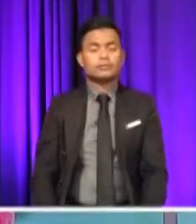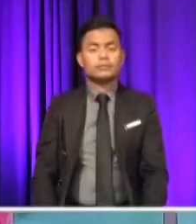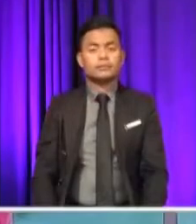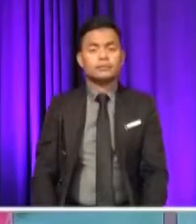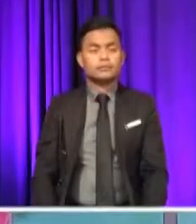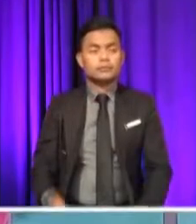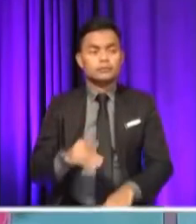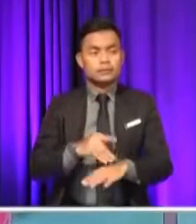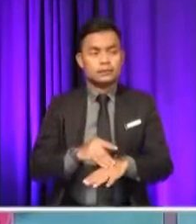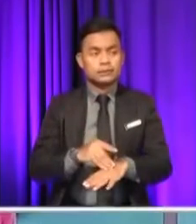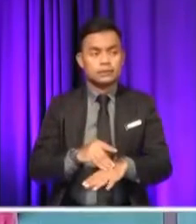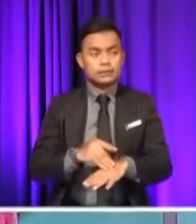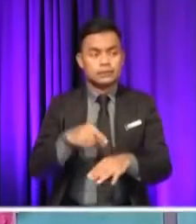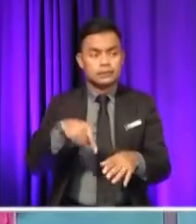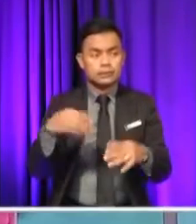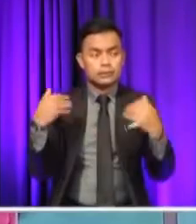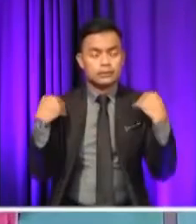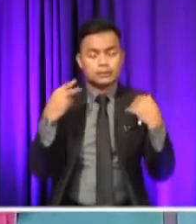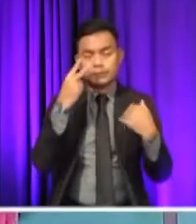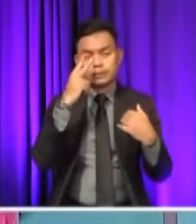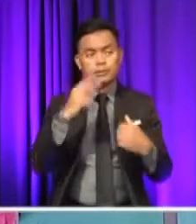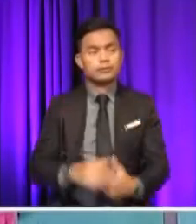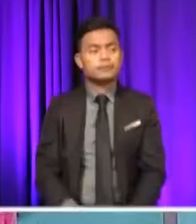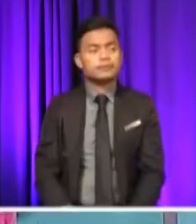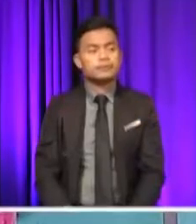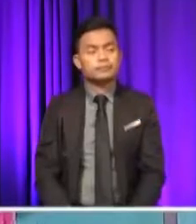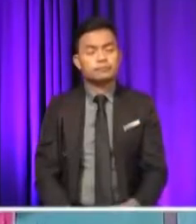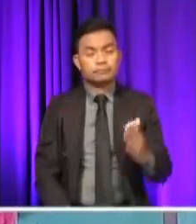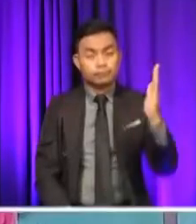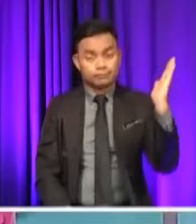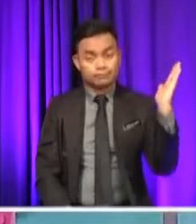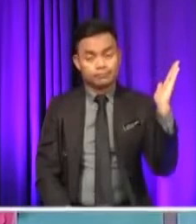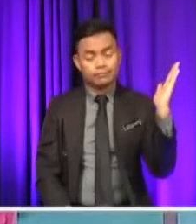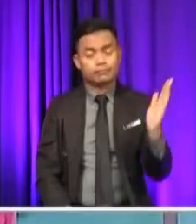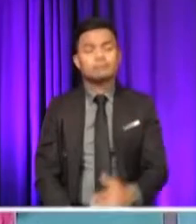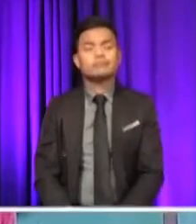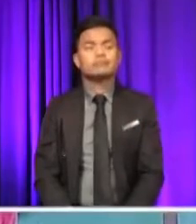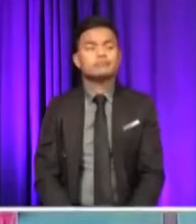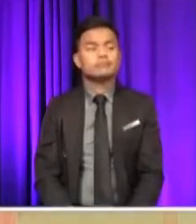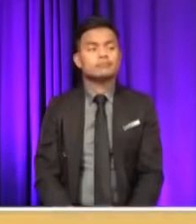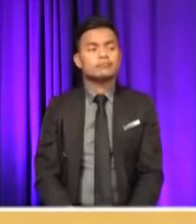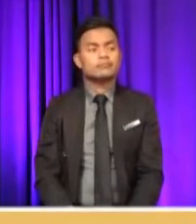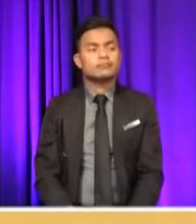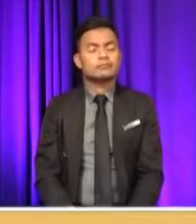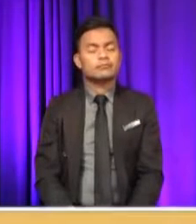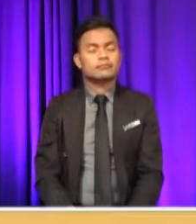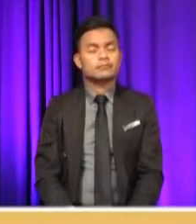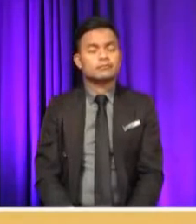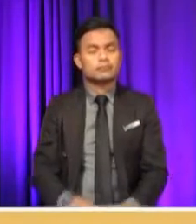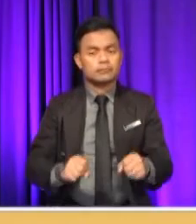saya ada bawa contoh motor arus terus yang sebelah kanan tu ya. Okey, itu motor arus